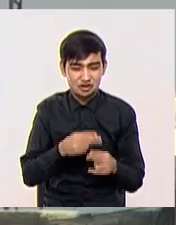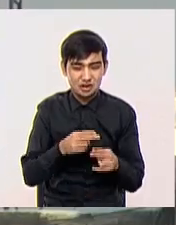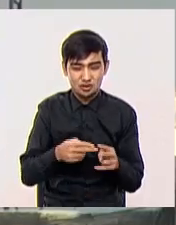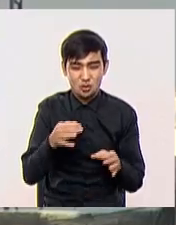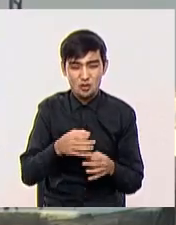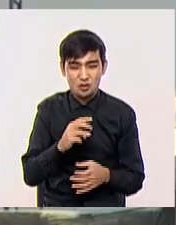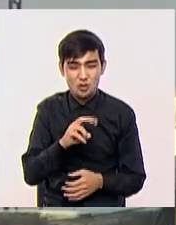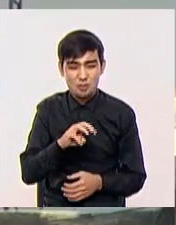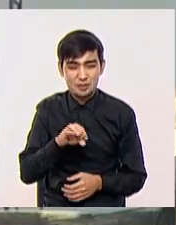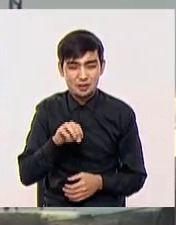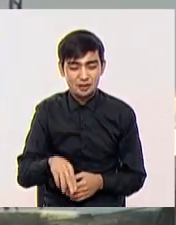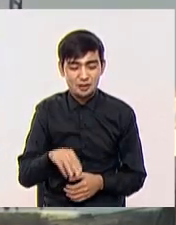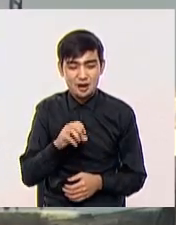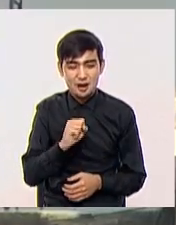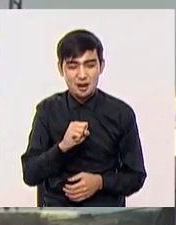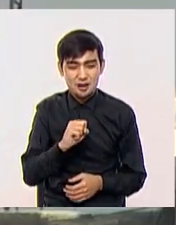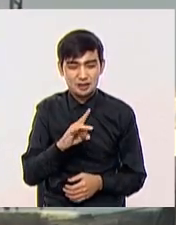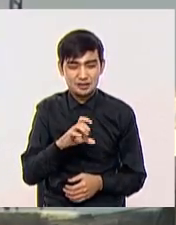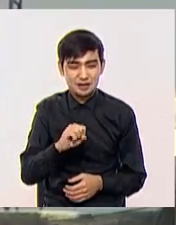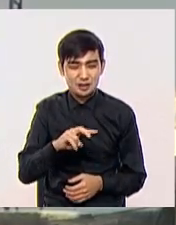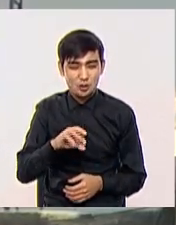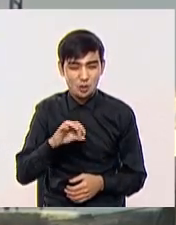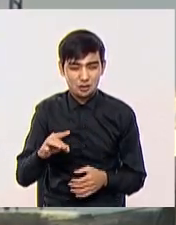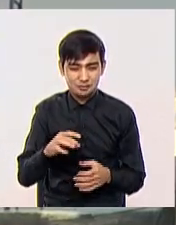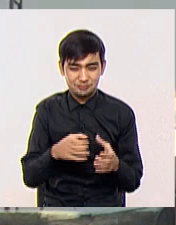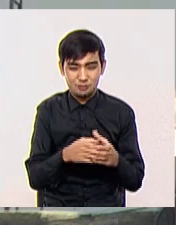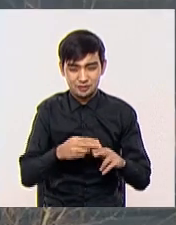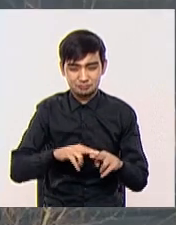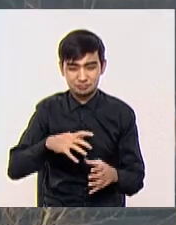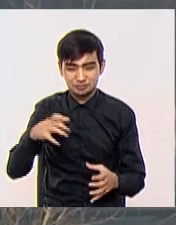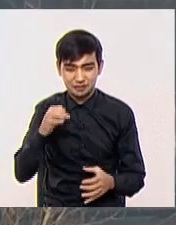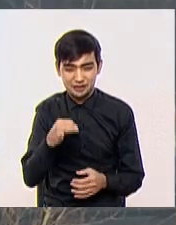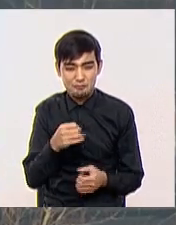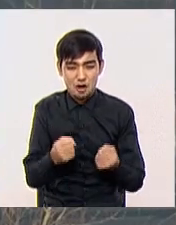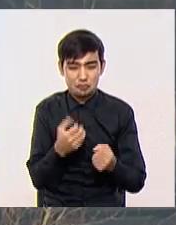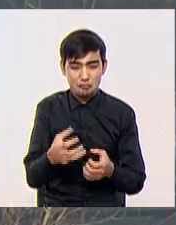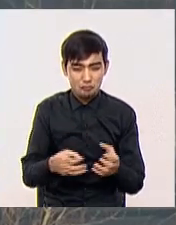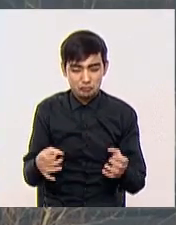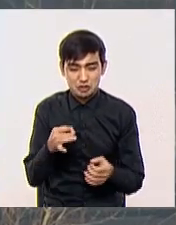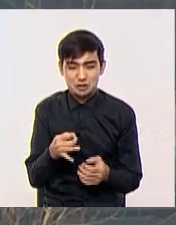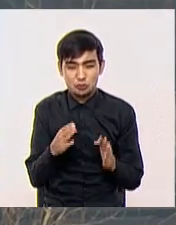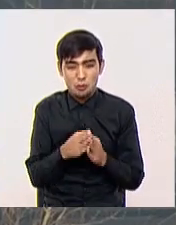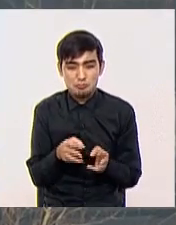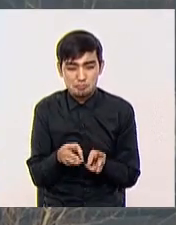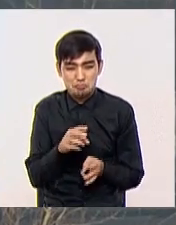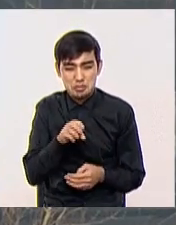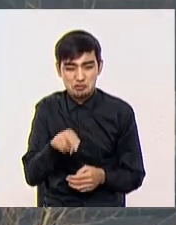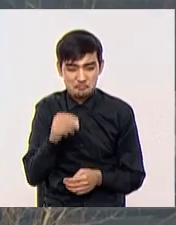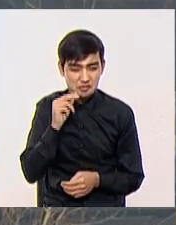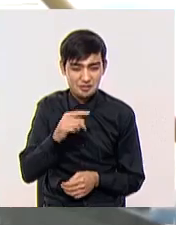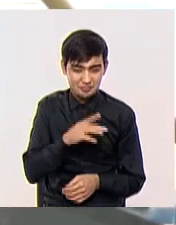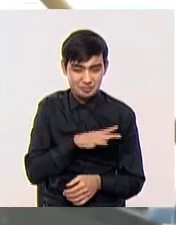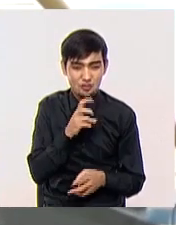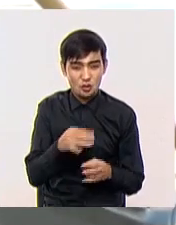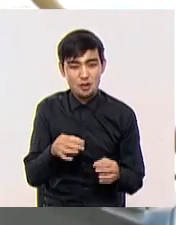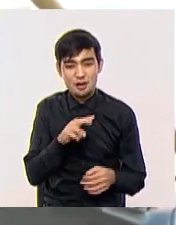металлургического комбината ArcelorMittal. Хотя руководство компании считало, что виноваты выхлопы автомобилей и печки частных домов. Тогда же сотрудники лаборатории